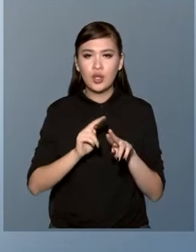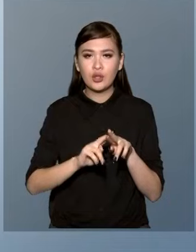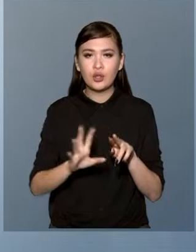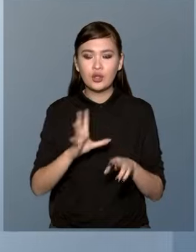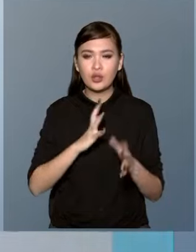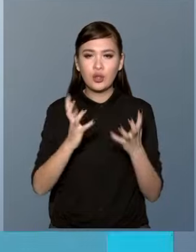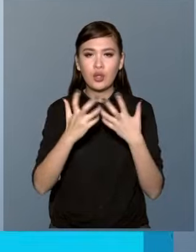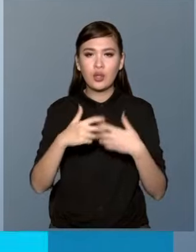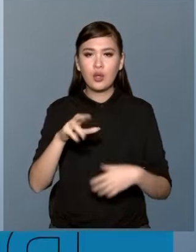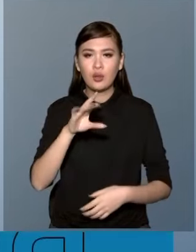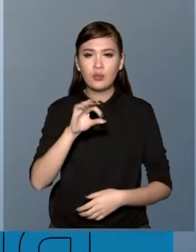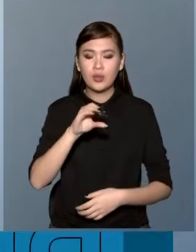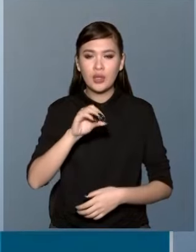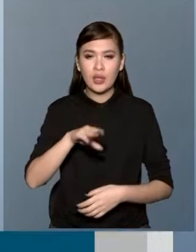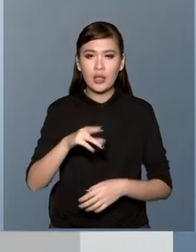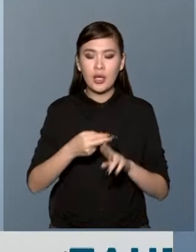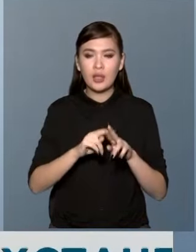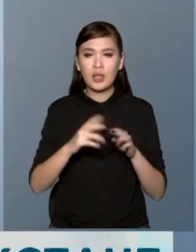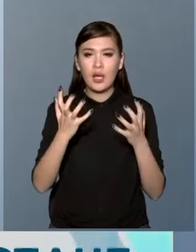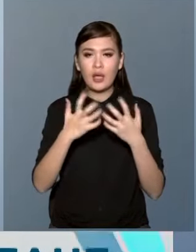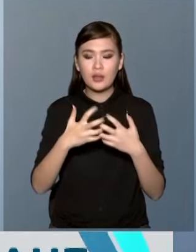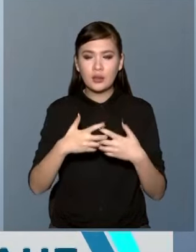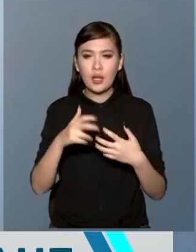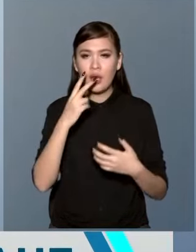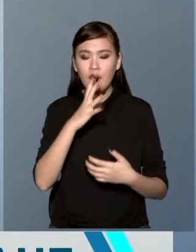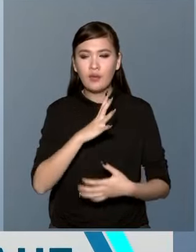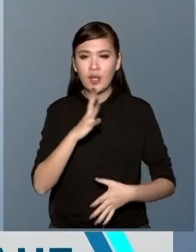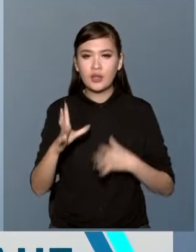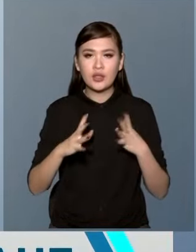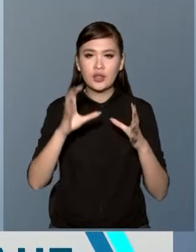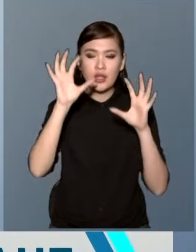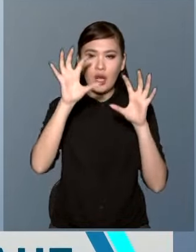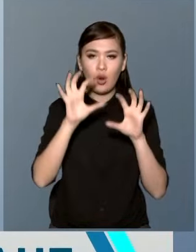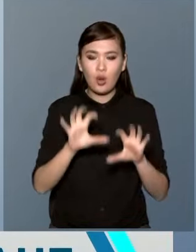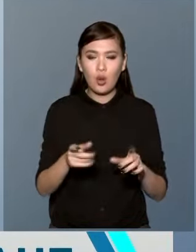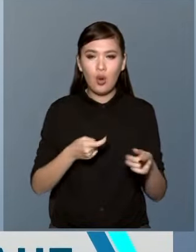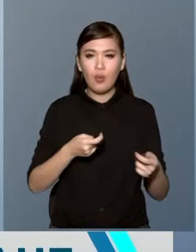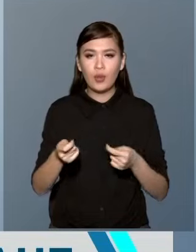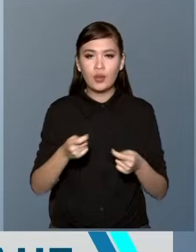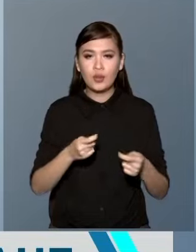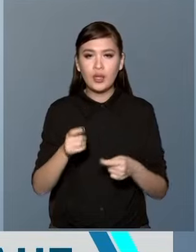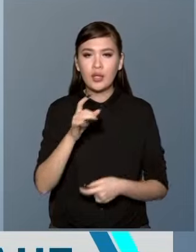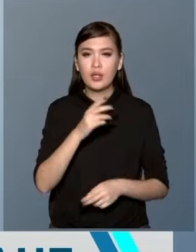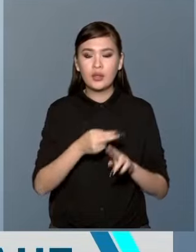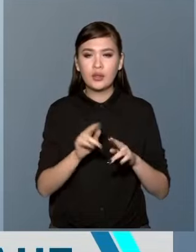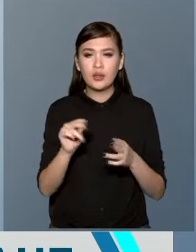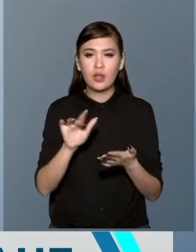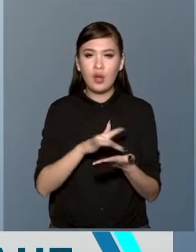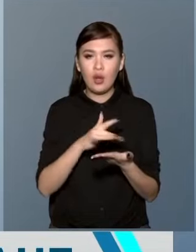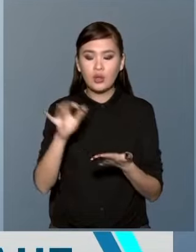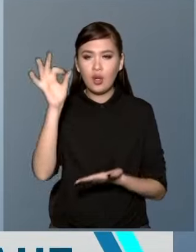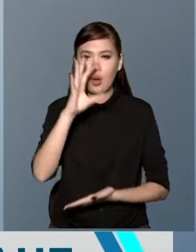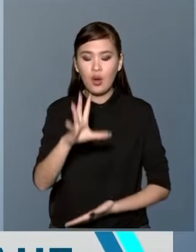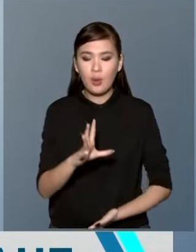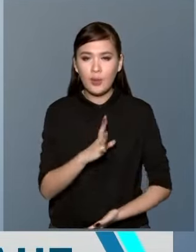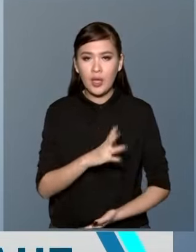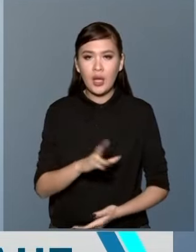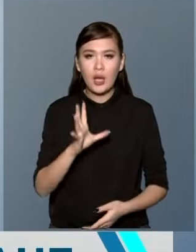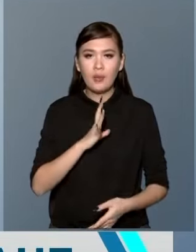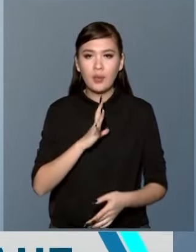комитет, входят анализ, оценка и проверка эффективного и законного управления национальными ресурсами. Председателем